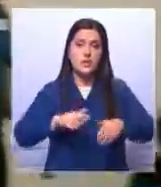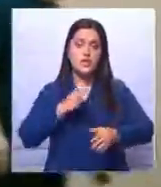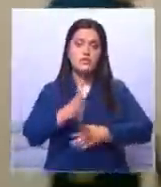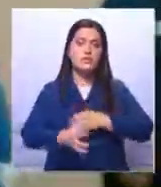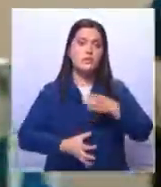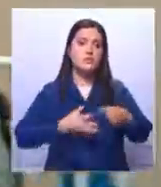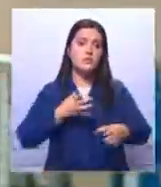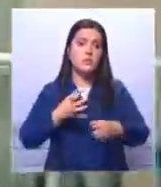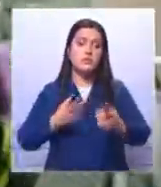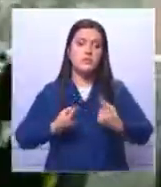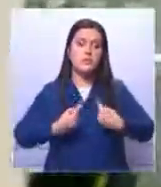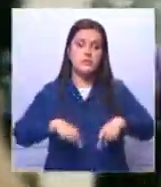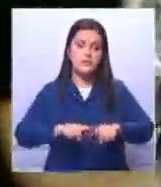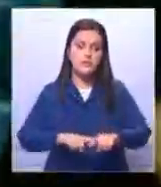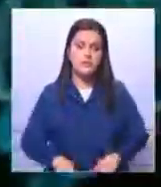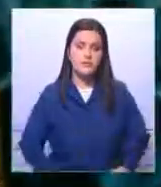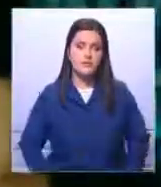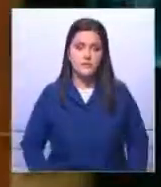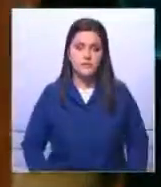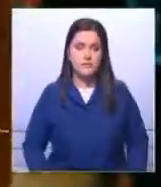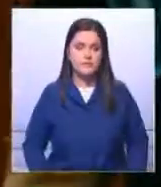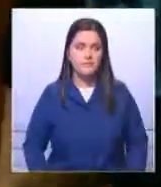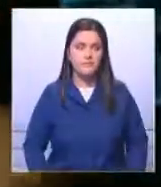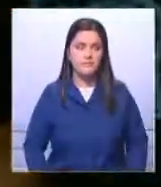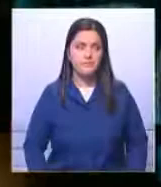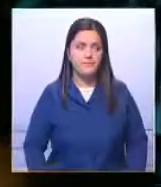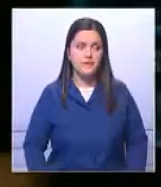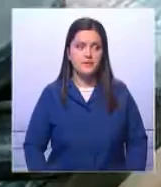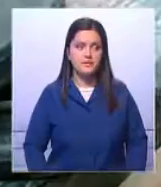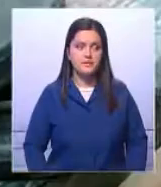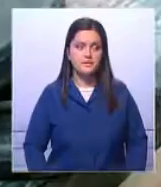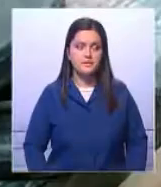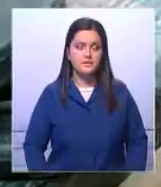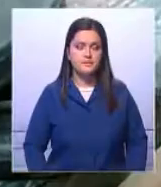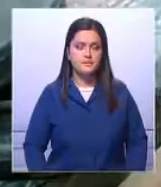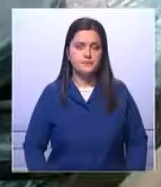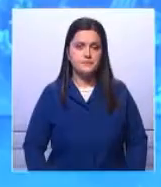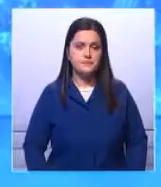приниматься соответствующими международными федерациями.